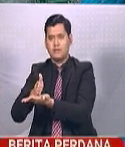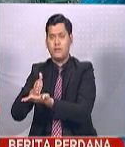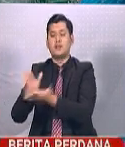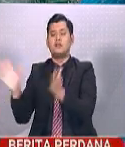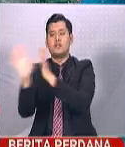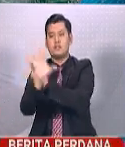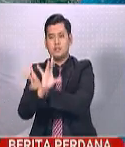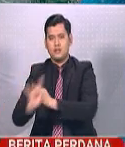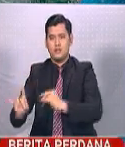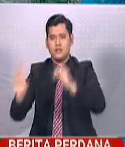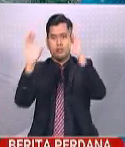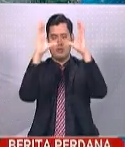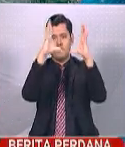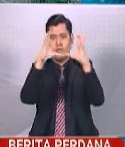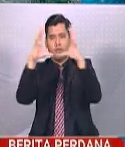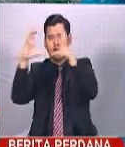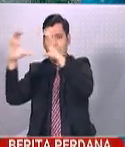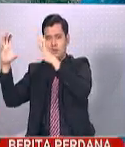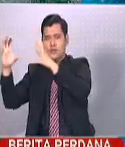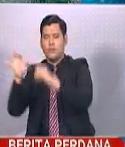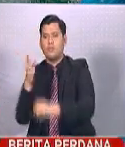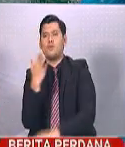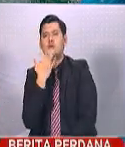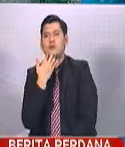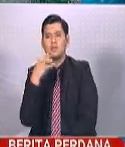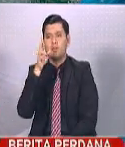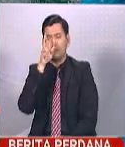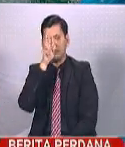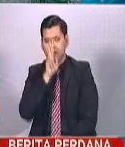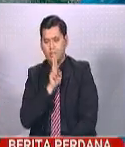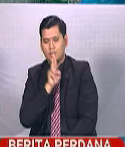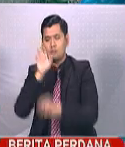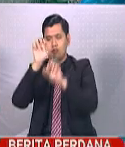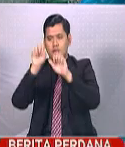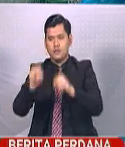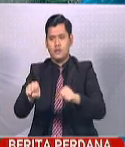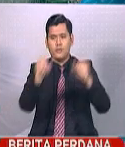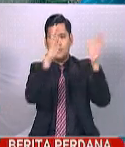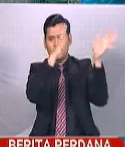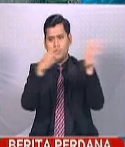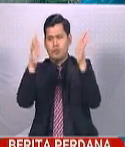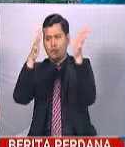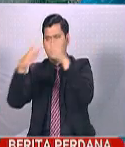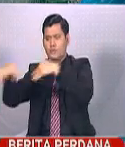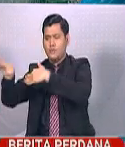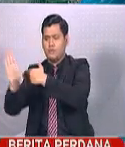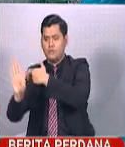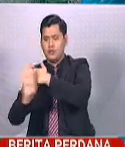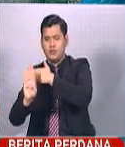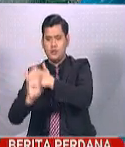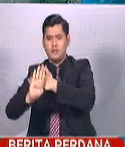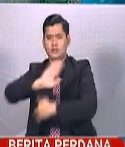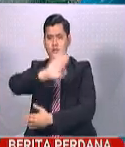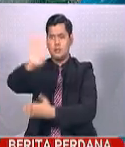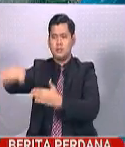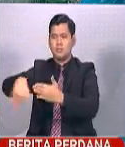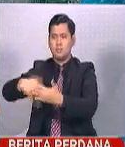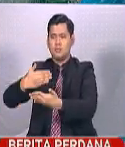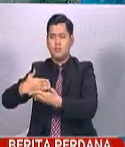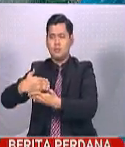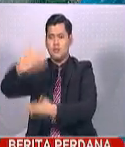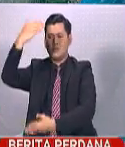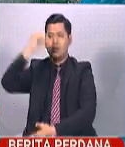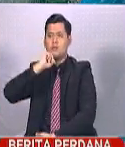merah akan membawa intensitas hujan yang tinggi dan dia juga boleh membawa tiupan angin kencang yang mungkin berbahaya kepada struktur struktur bangunan yang